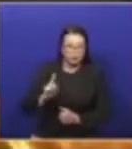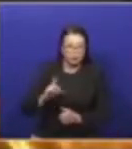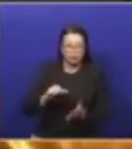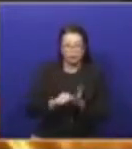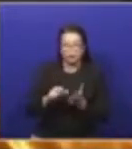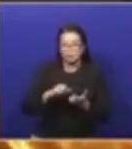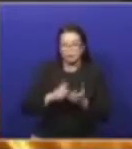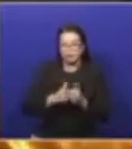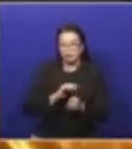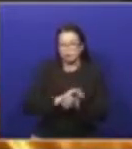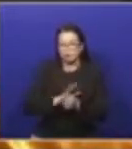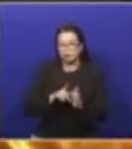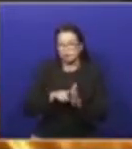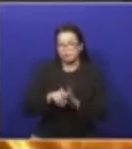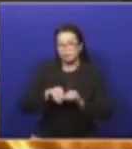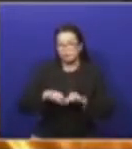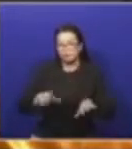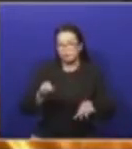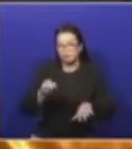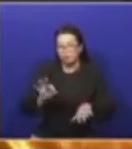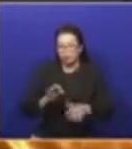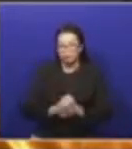ล้านบาทเพื่อใช้ในการแก้ไขปัญหาโครเมต 19ไทยแล้งและเห็ดจะเป็นอื่น